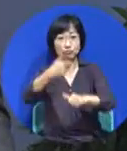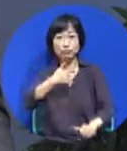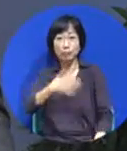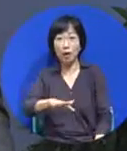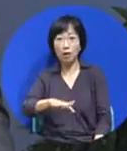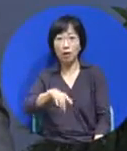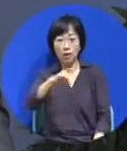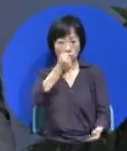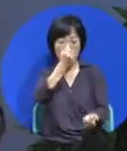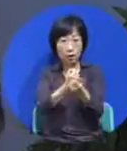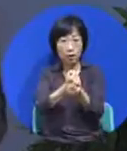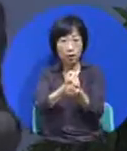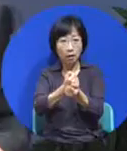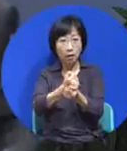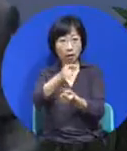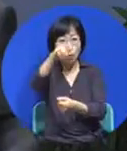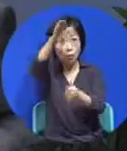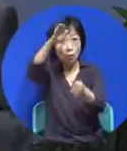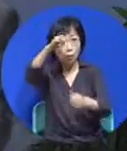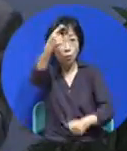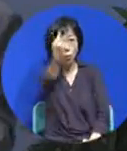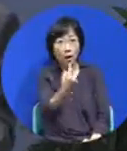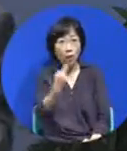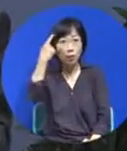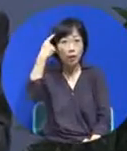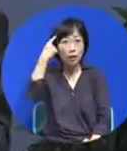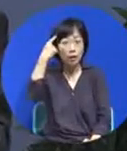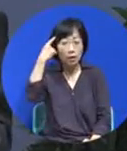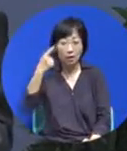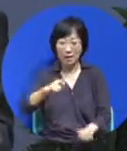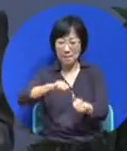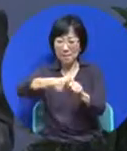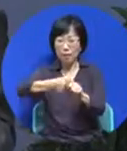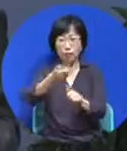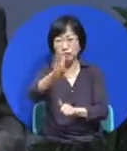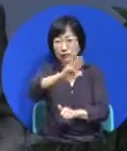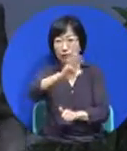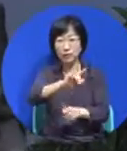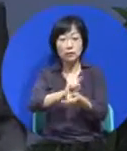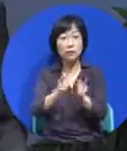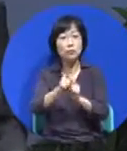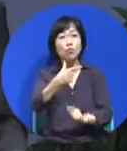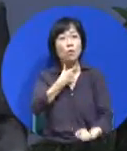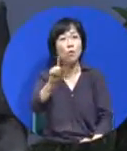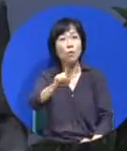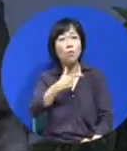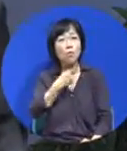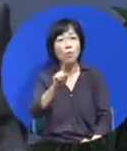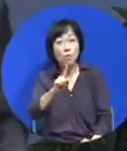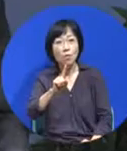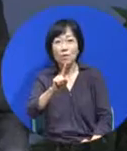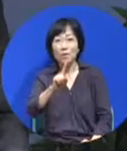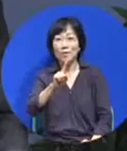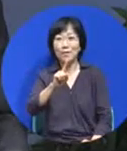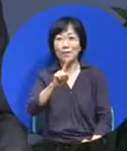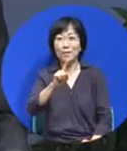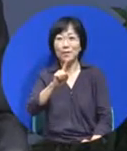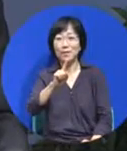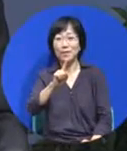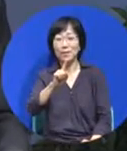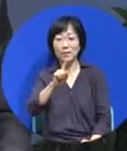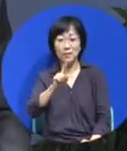so and come? 그래서 벌을 내린 게 아닙니다. 소원을 말해봐라 했잖아요. He didn't punish her at all. Instead, he says, what do you want? 소원을 말해봐. Tell me what